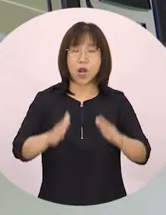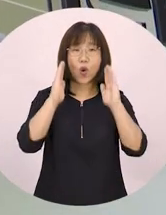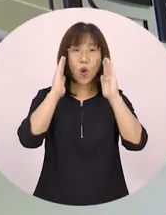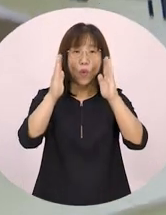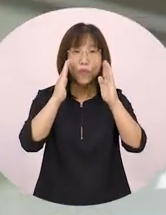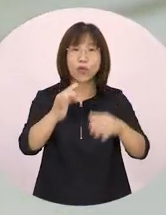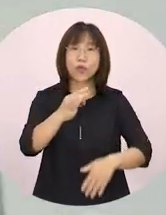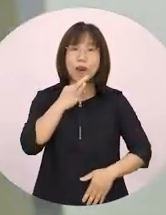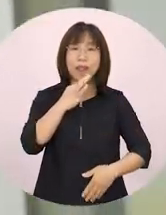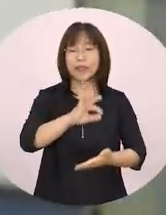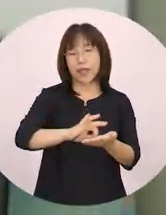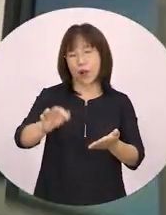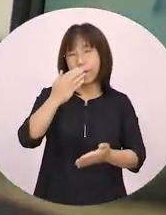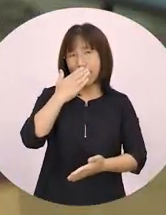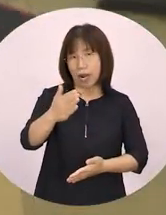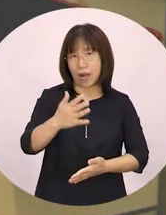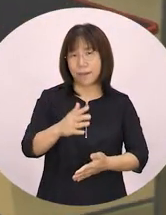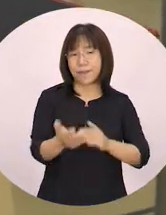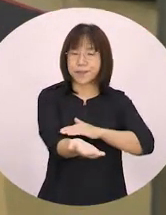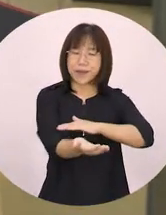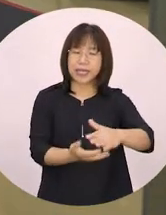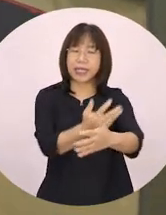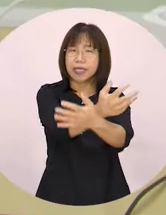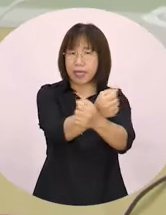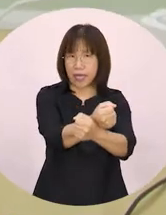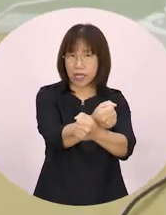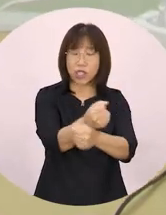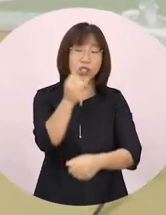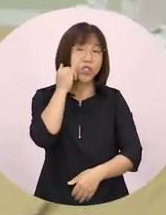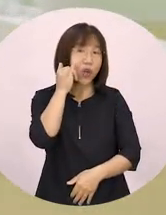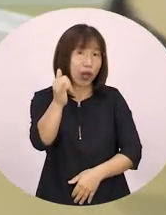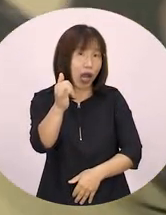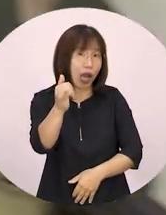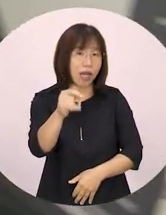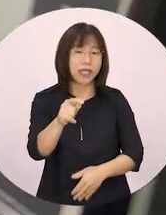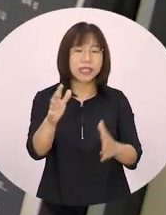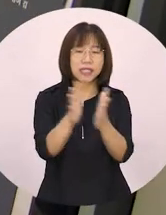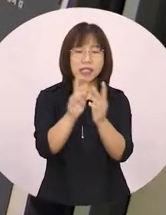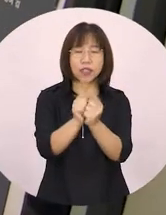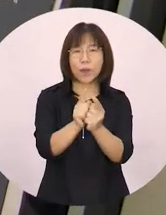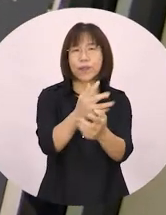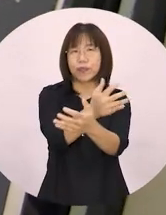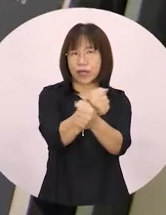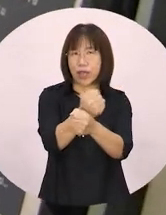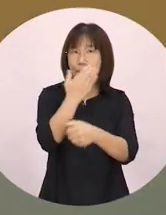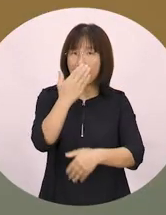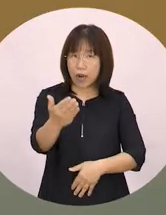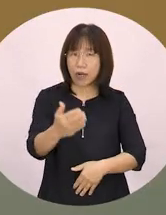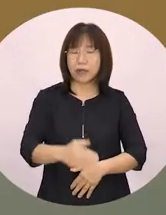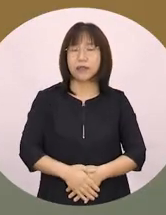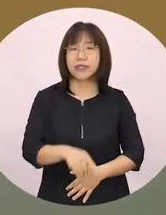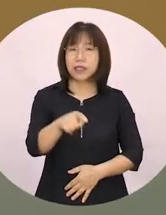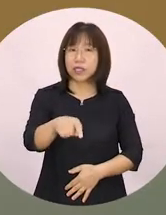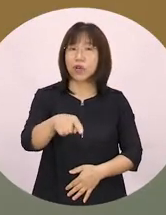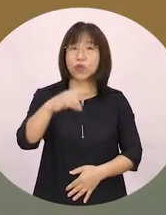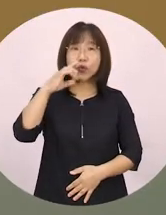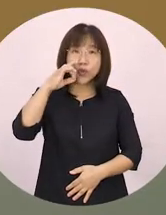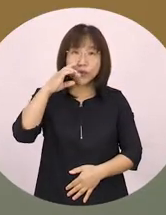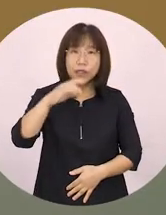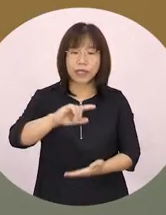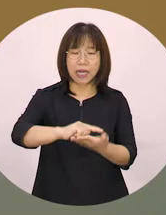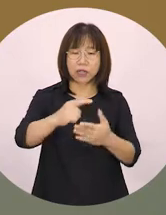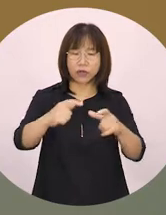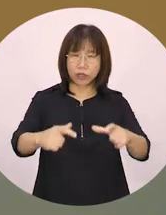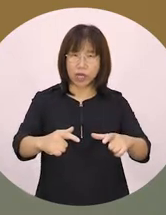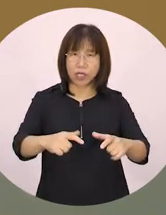합니다. 디지털 영상 카페는 예약제로 운영되며 전화나 현장에서 예약할 수 있습니다. 기타